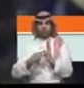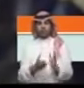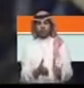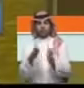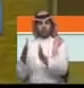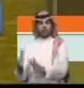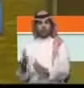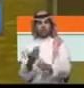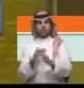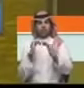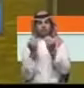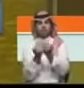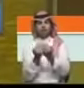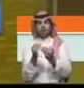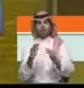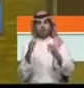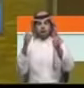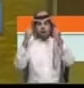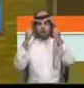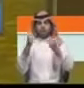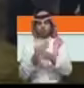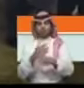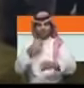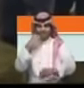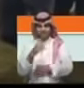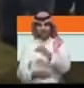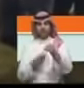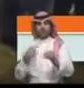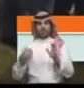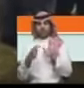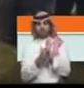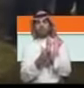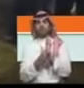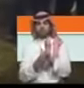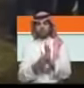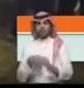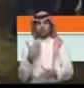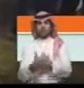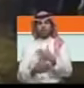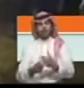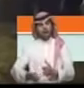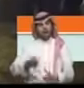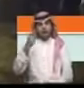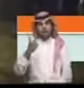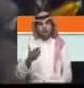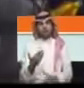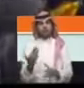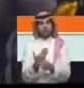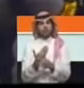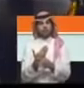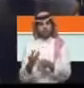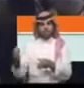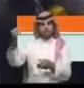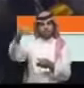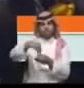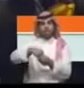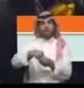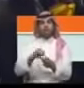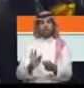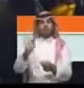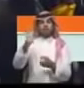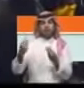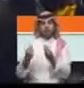أحزاب المعارضة والقوميون إن تغيير اسم البلاد ورموزها الوطنية ثمن غال جدا مقابل انضمام لحلف شمال